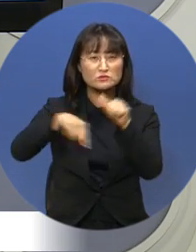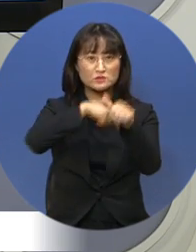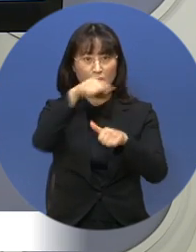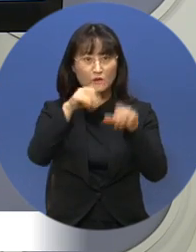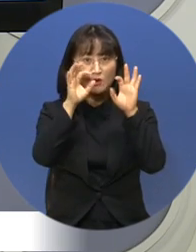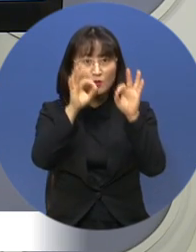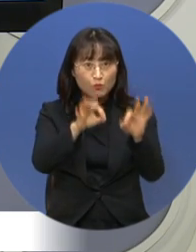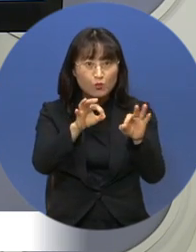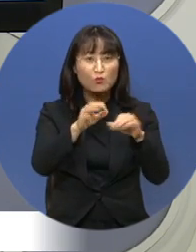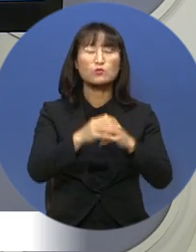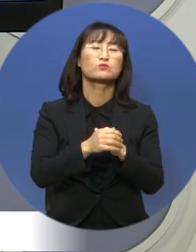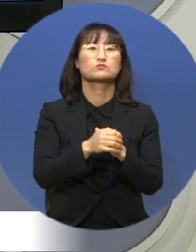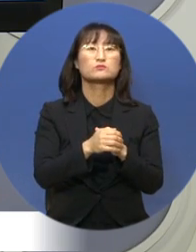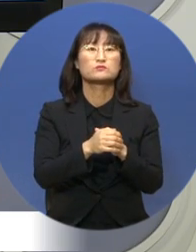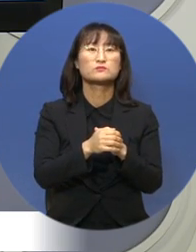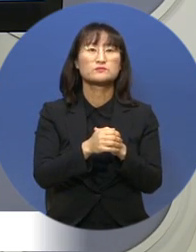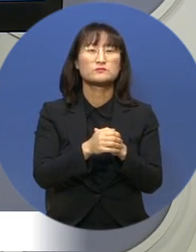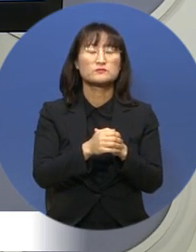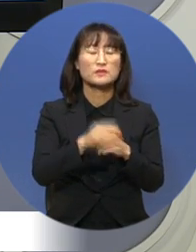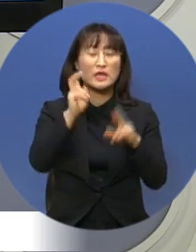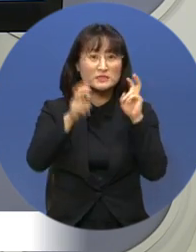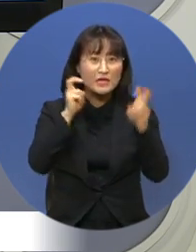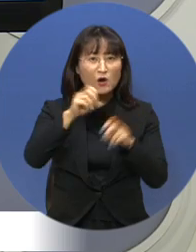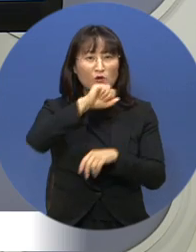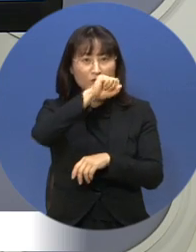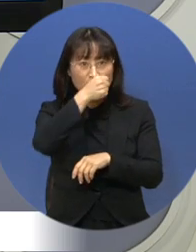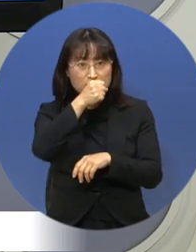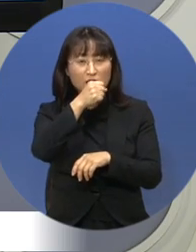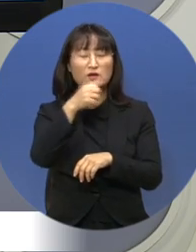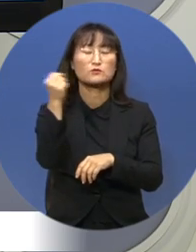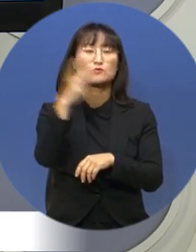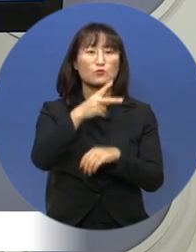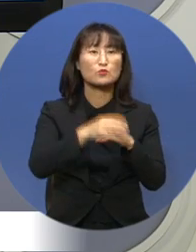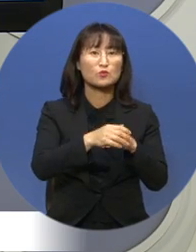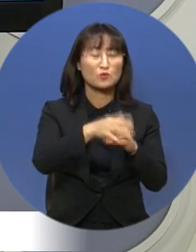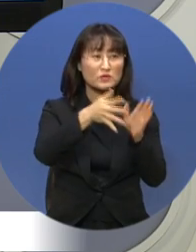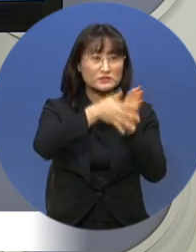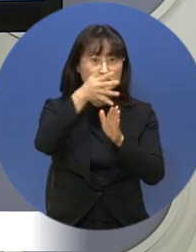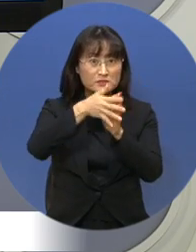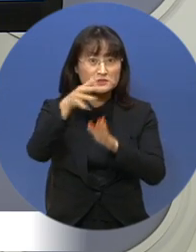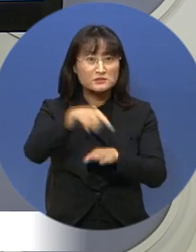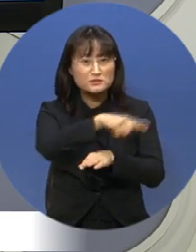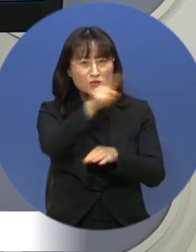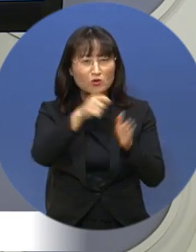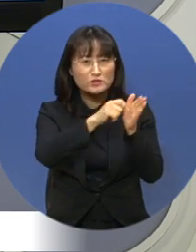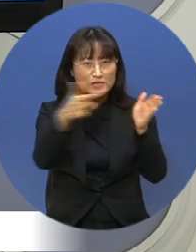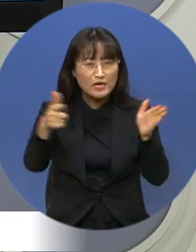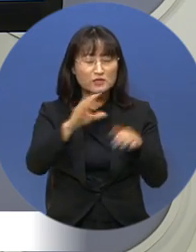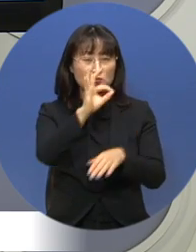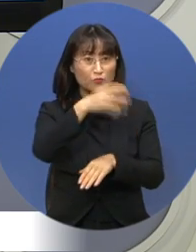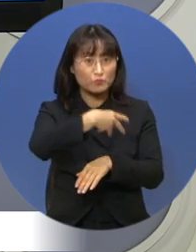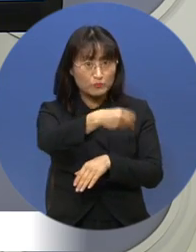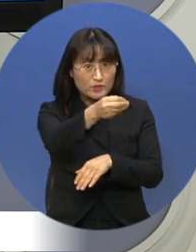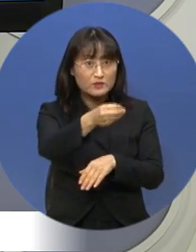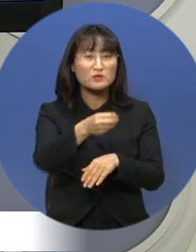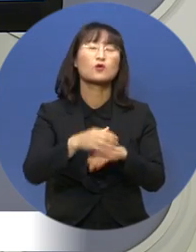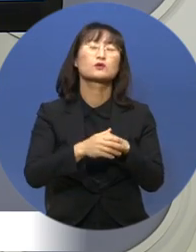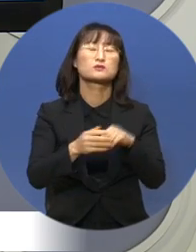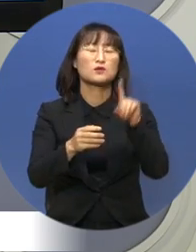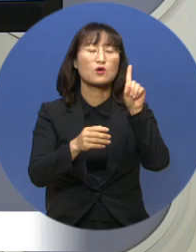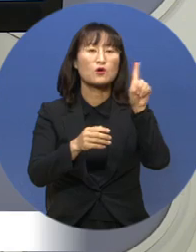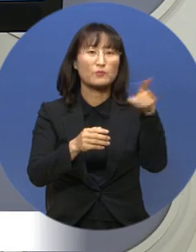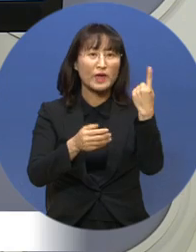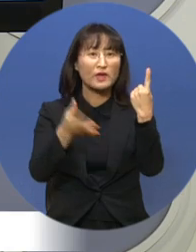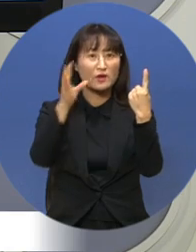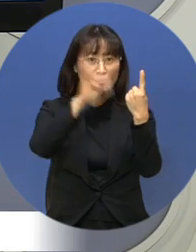불용 2 예상되는 기존 사업 예산과 시설 작은 융자 재원을 활용해 100억 원은 신용보증 부